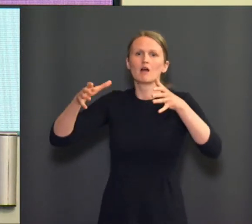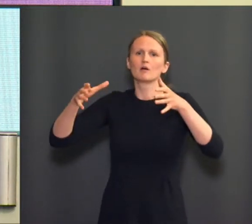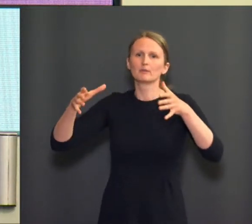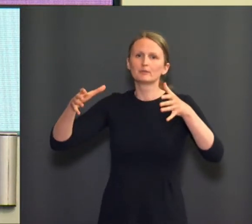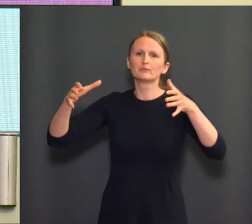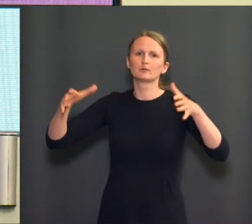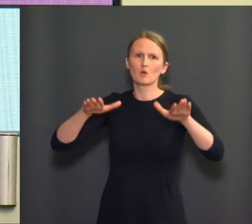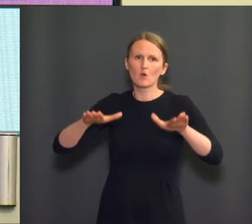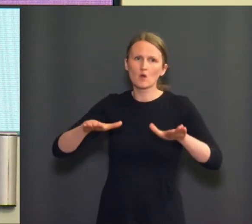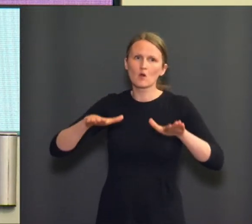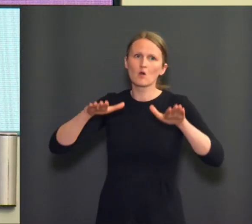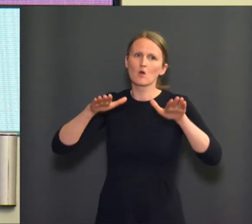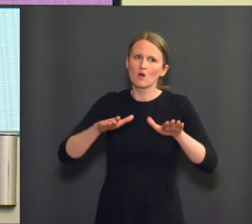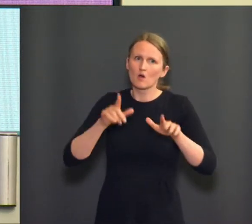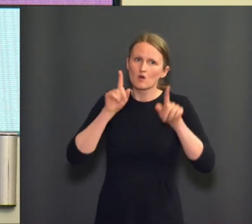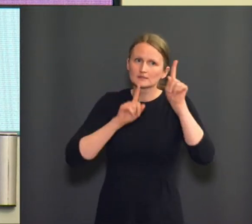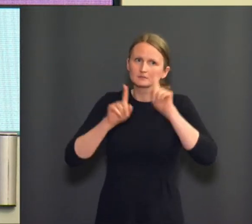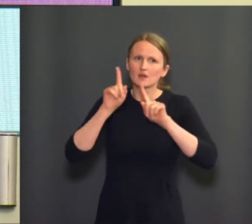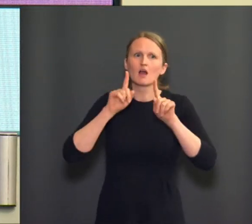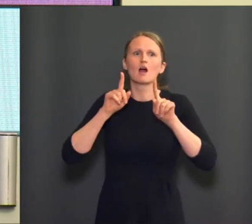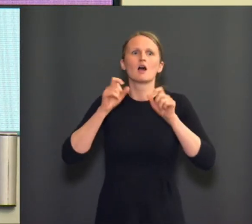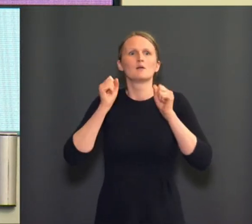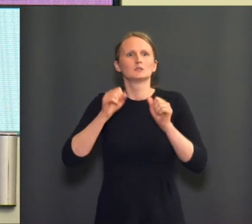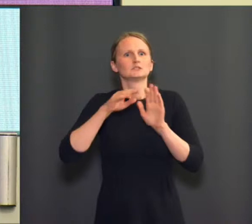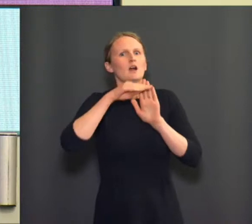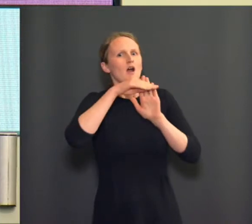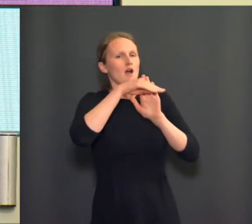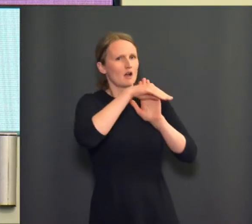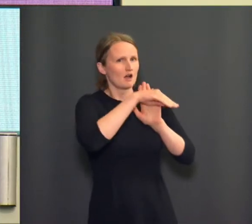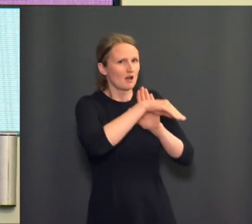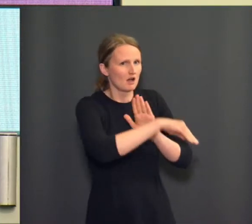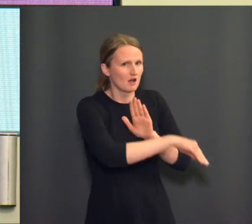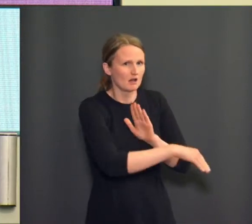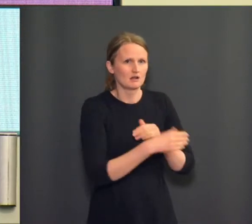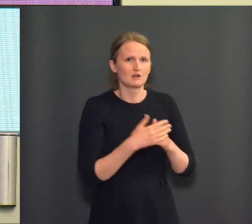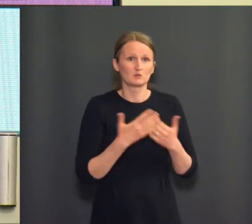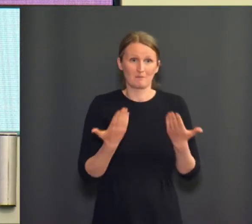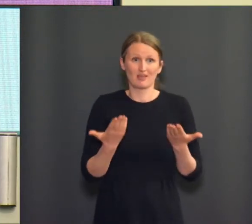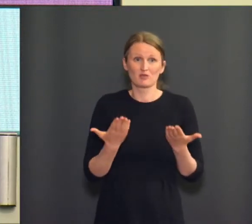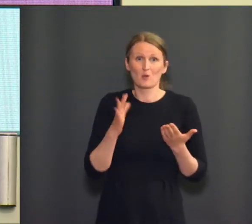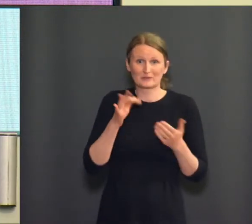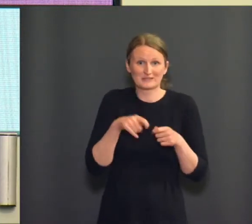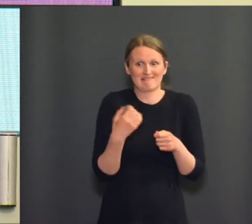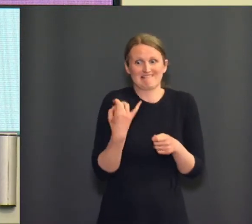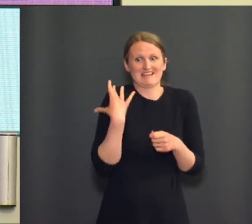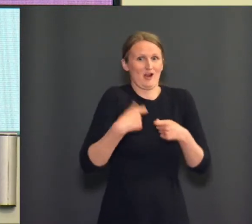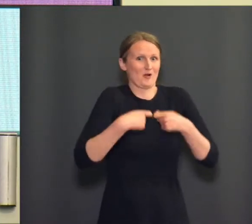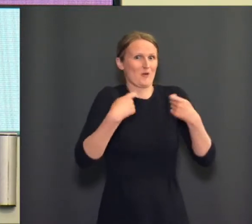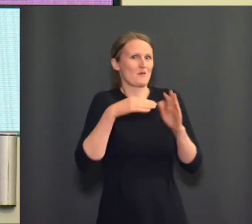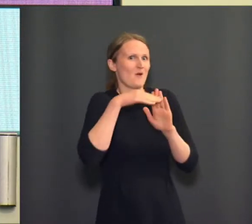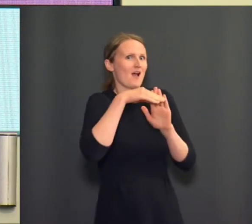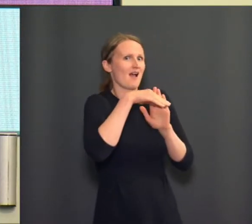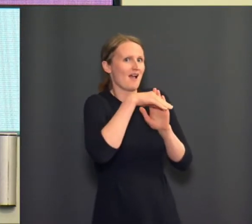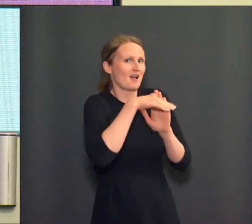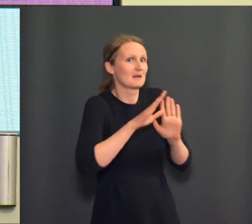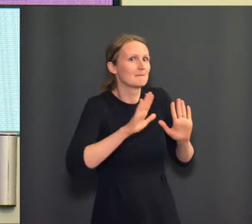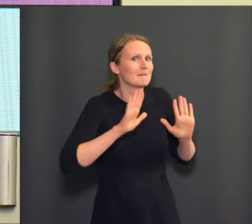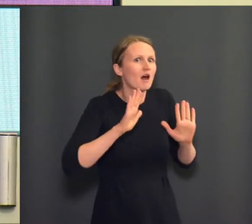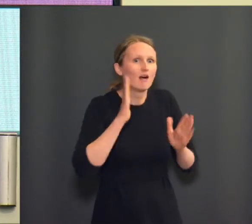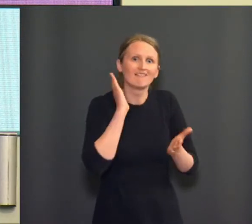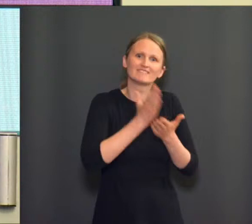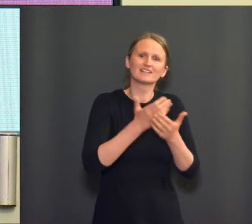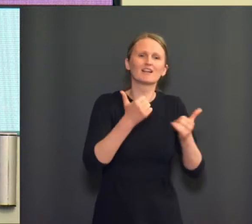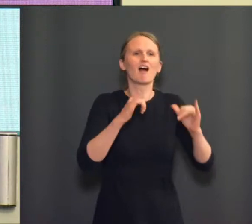diminution. Nous sommes donc sur la bonne voie, mais le chemin est encore long pour arriver à